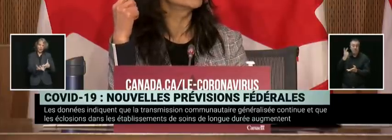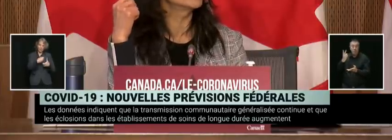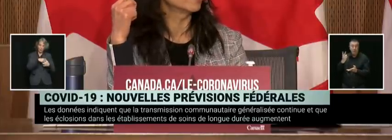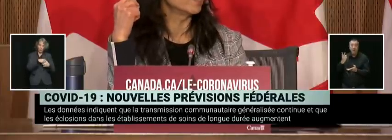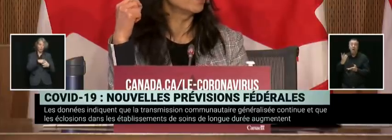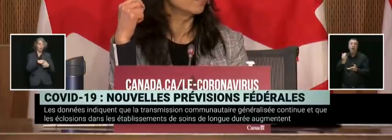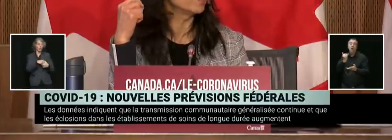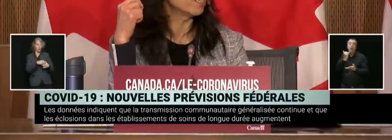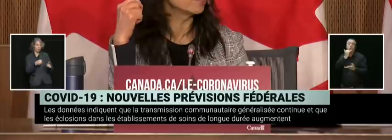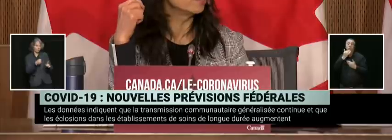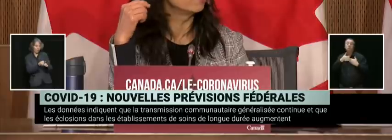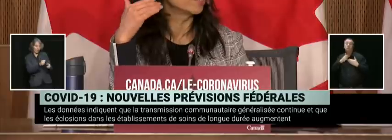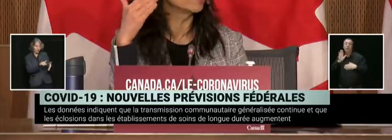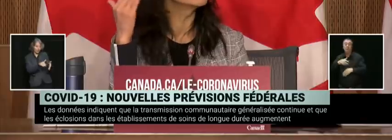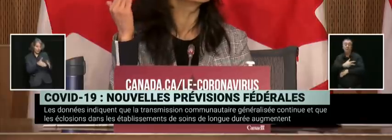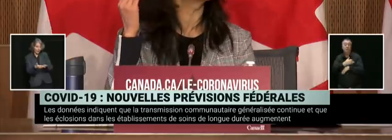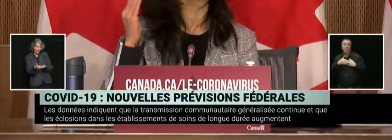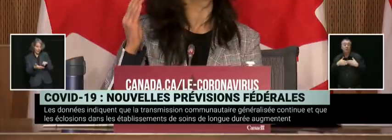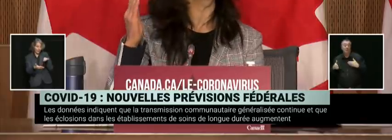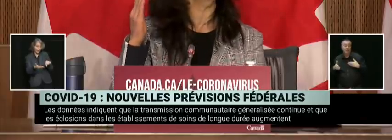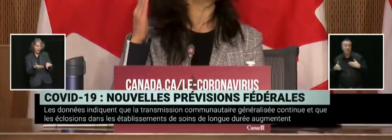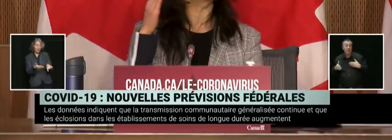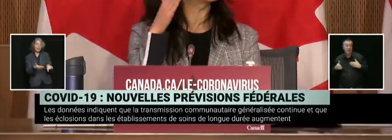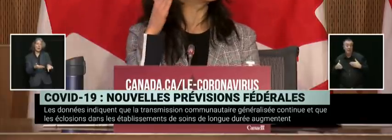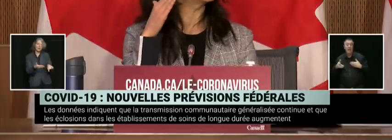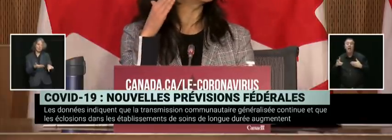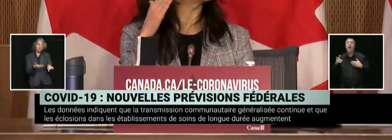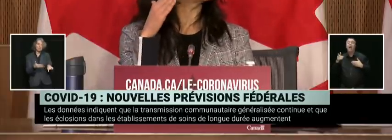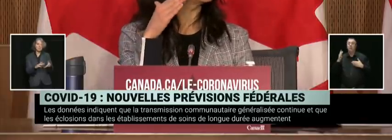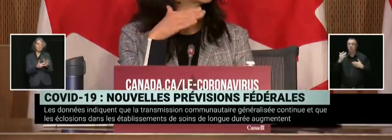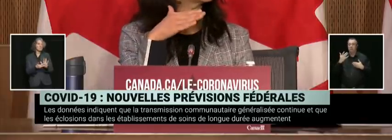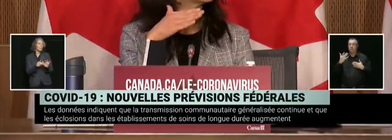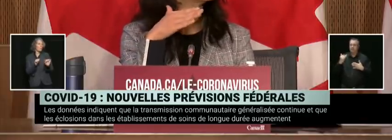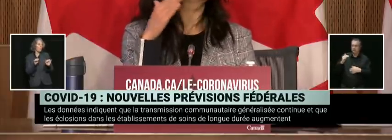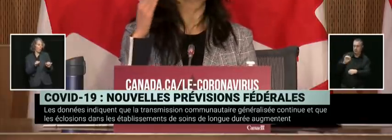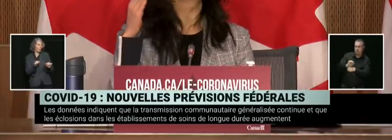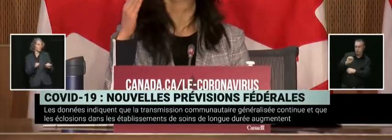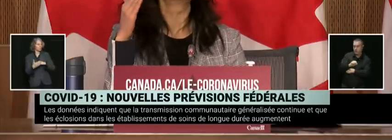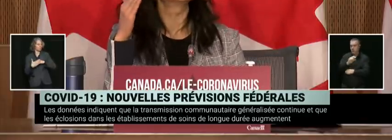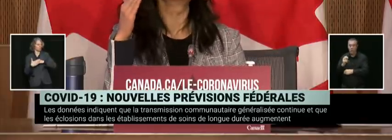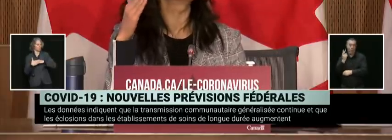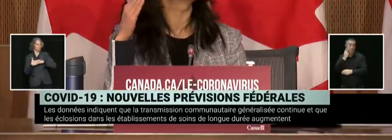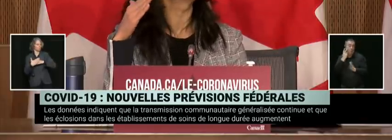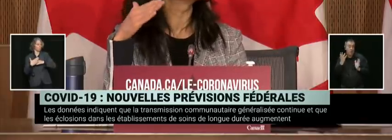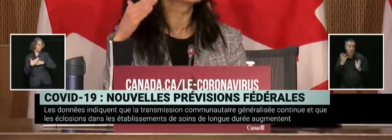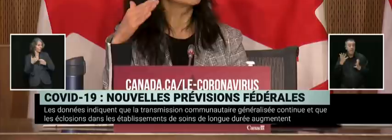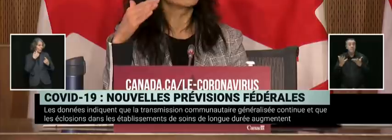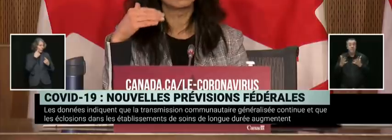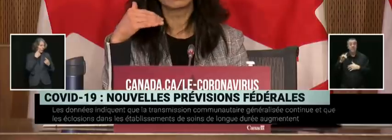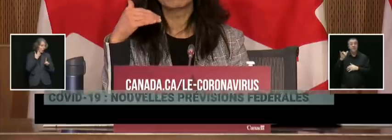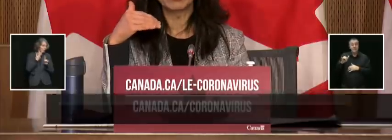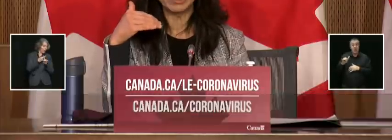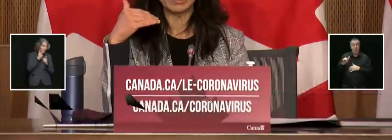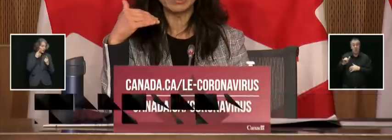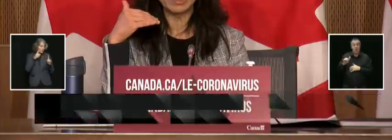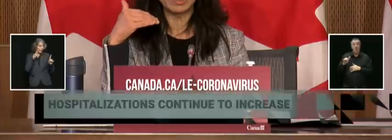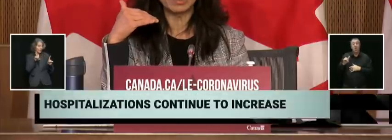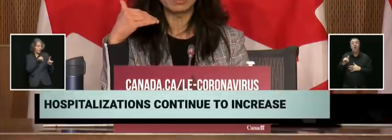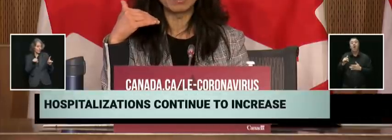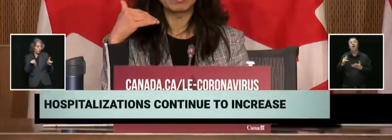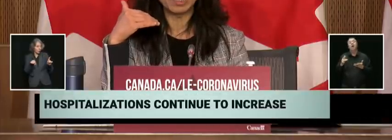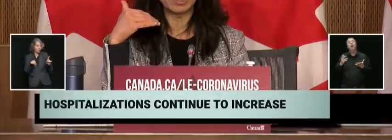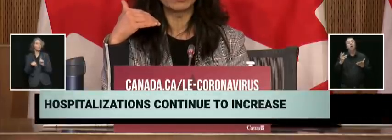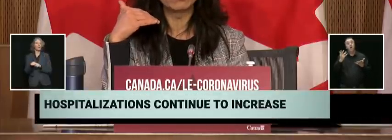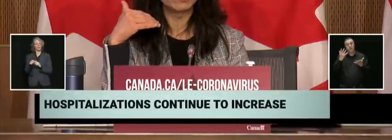pour signaler l'efficacité du vaccin. Donc, peut-être cette projection sera changée. Mais il n'y